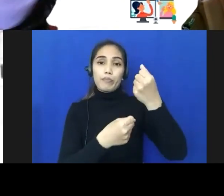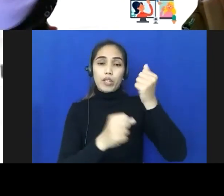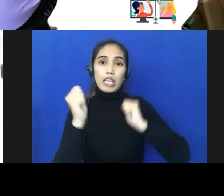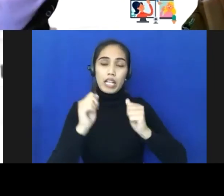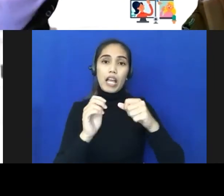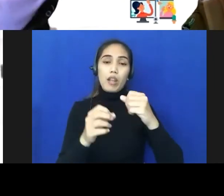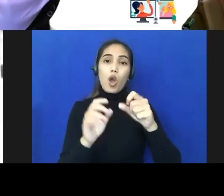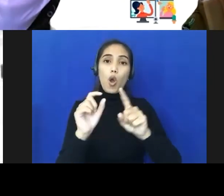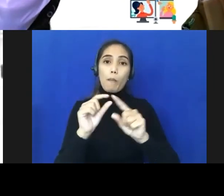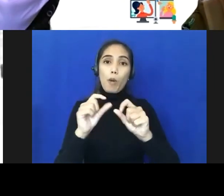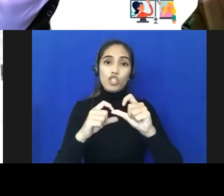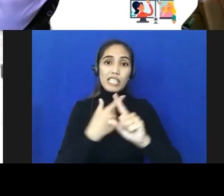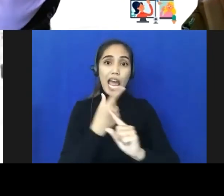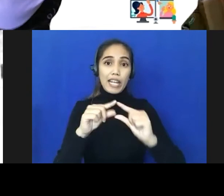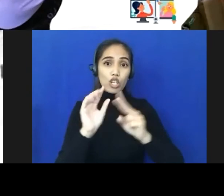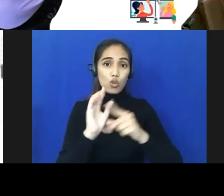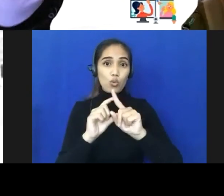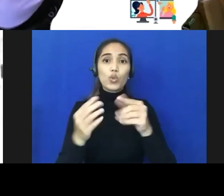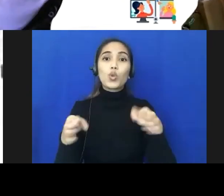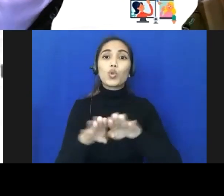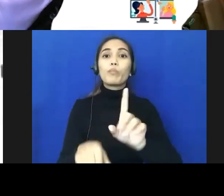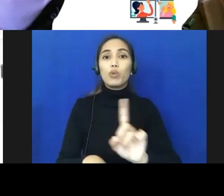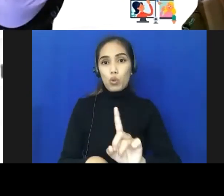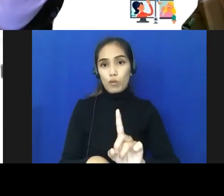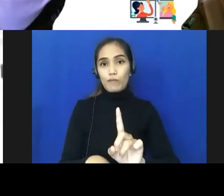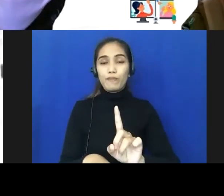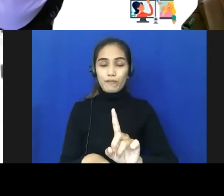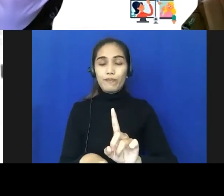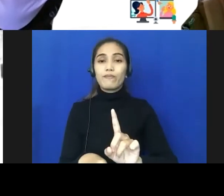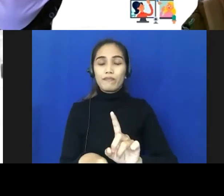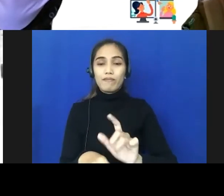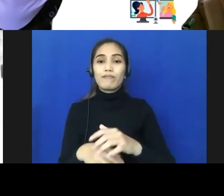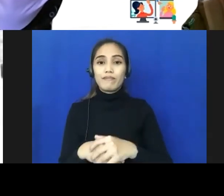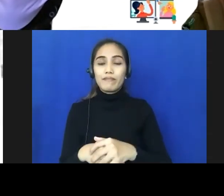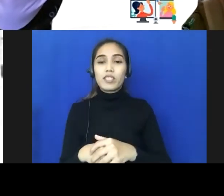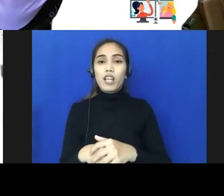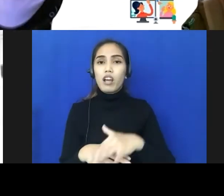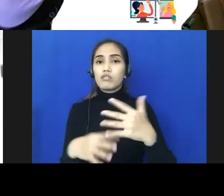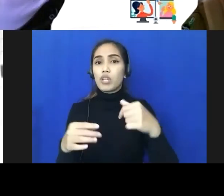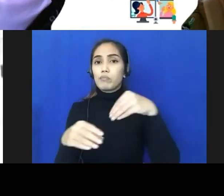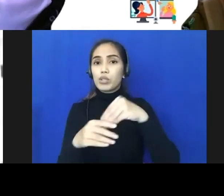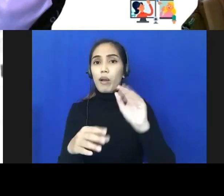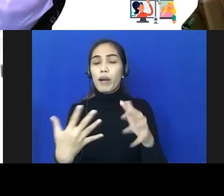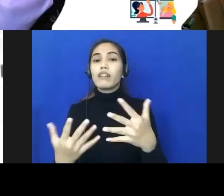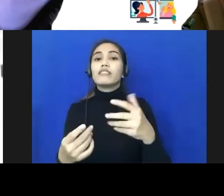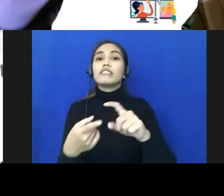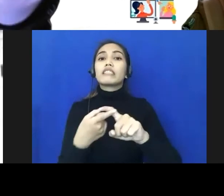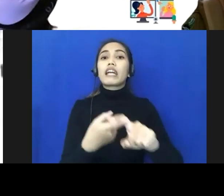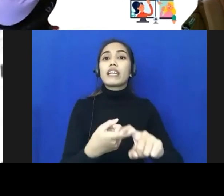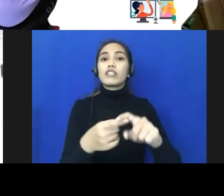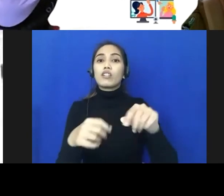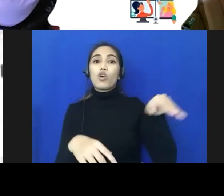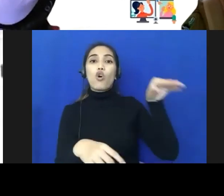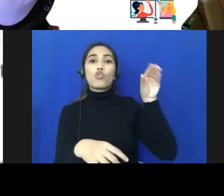tidak dibuka dulu lah, semacam itu. Jadi kita mengeluarkan surat edaran, salah satu di dalamnya itu adalah terkait dengan zonasi.